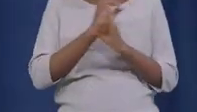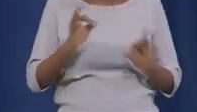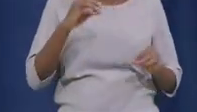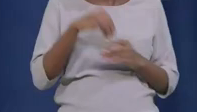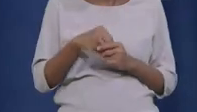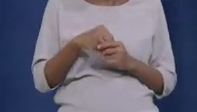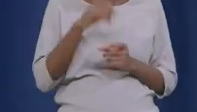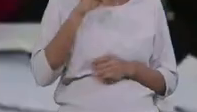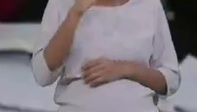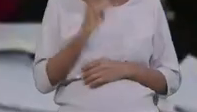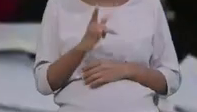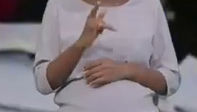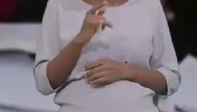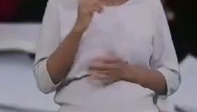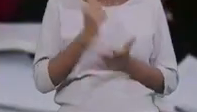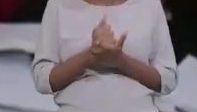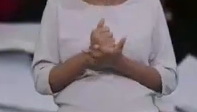seras réellement libre.